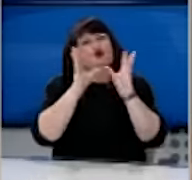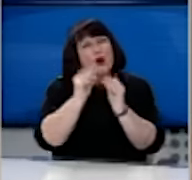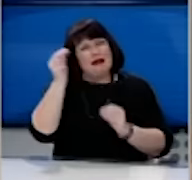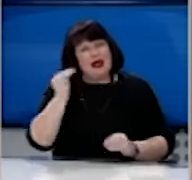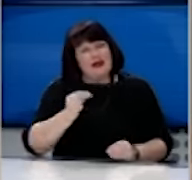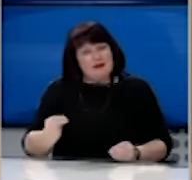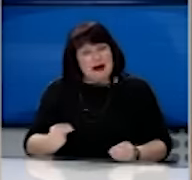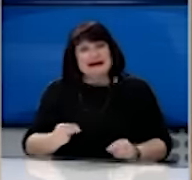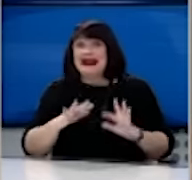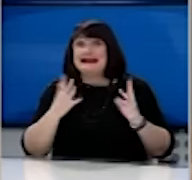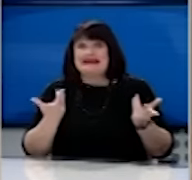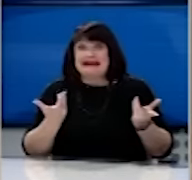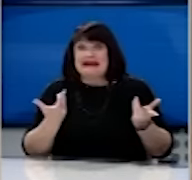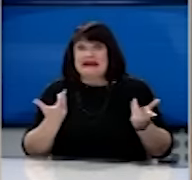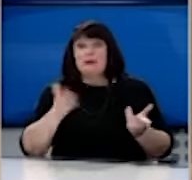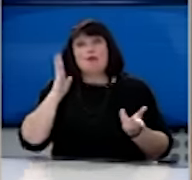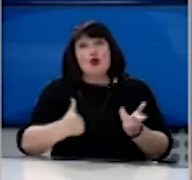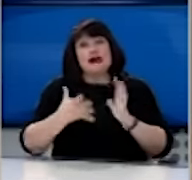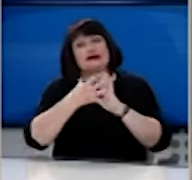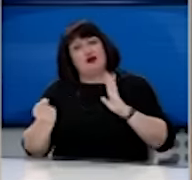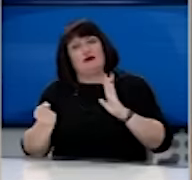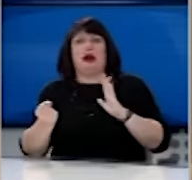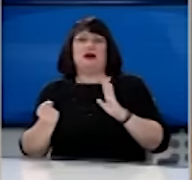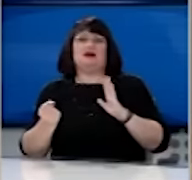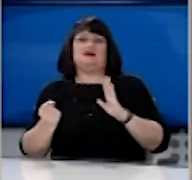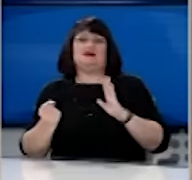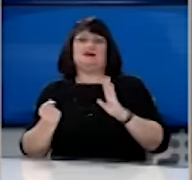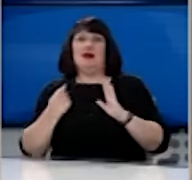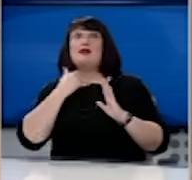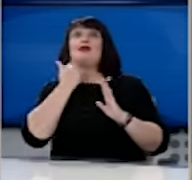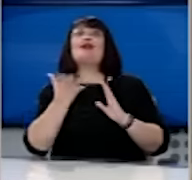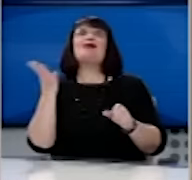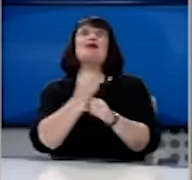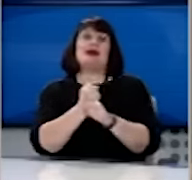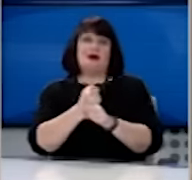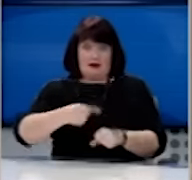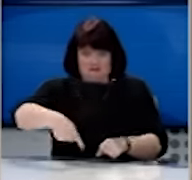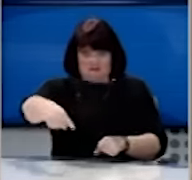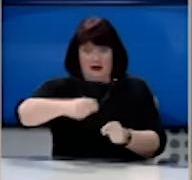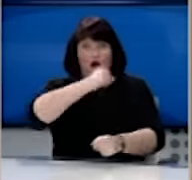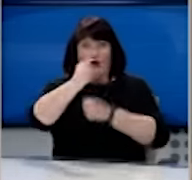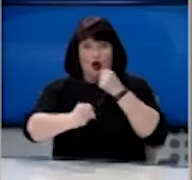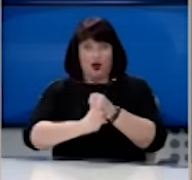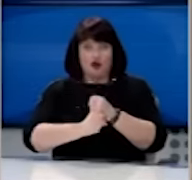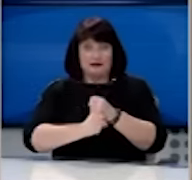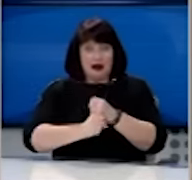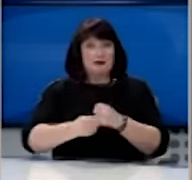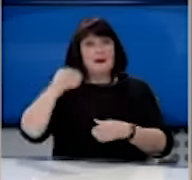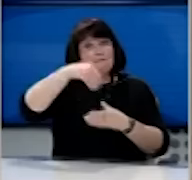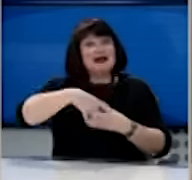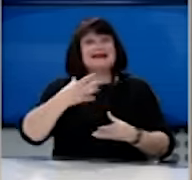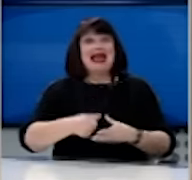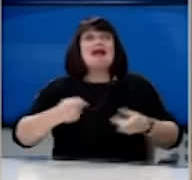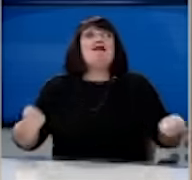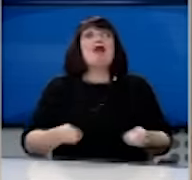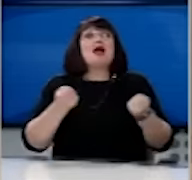τομείς, είναι υποαίρεση. Όχι μόνο διότι και η χρονιά που έρχεται εγκυμονεί